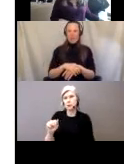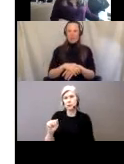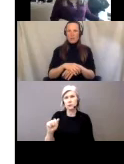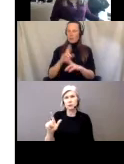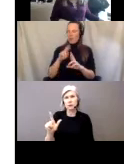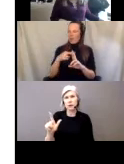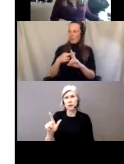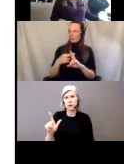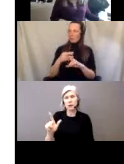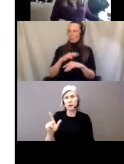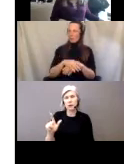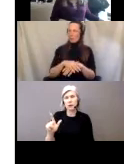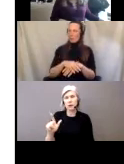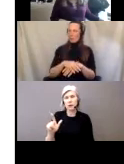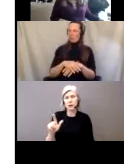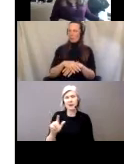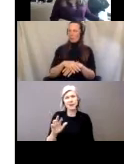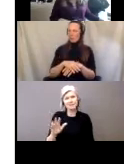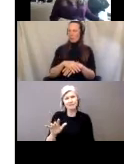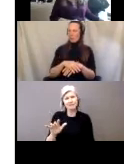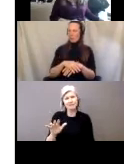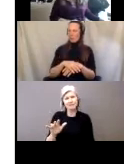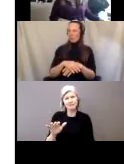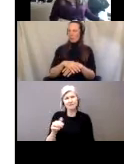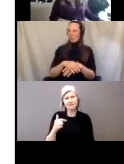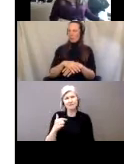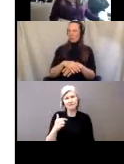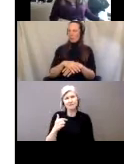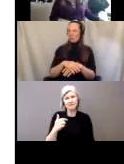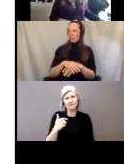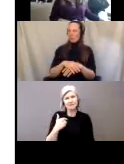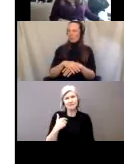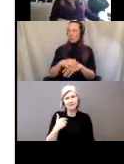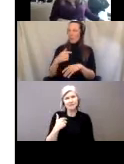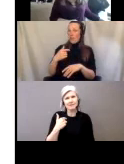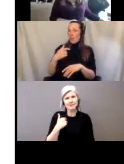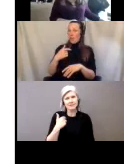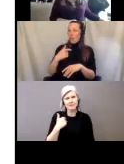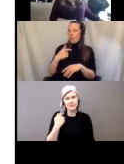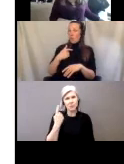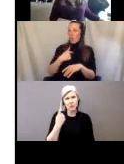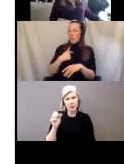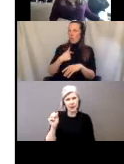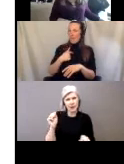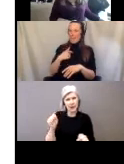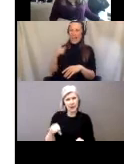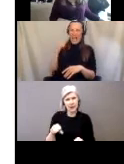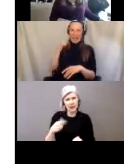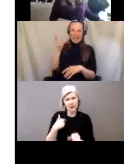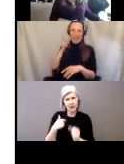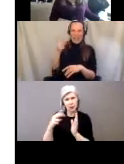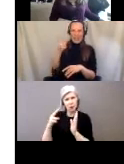I wish I could read the question. Can you, sorry, I'm not I will je n'arrive pas à lire la question dans la boîte de